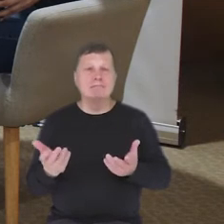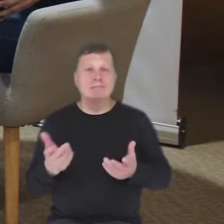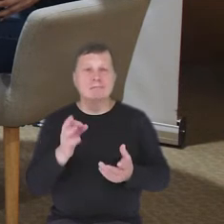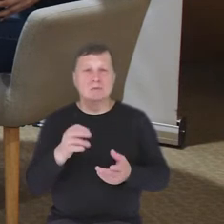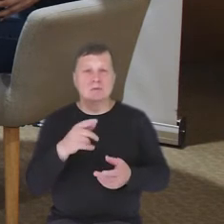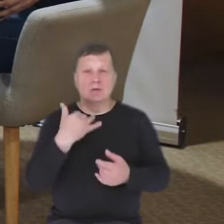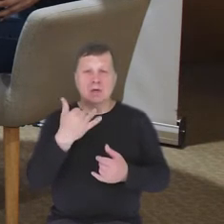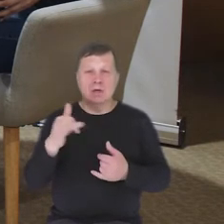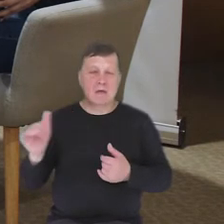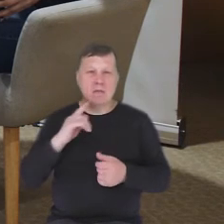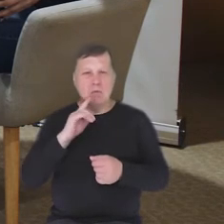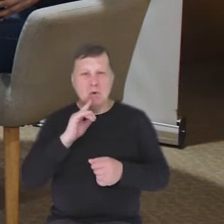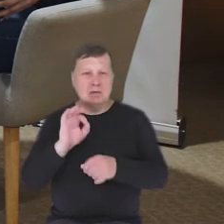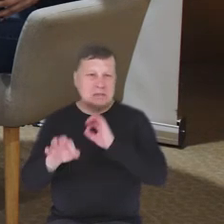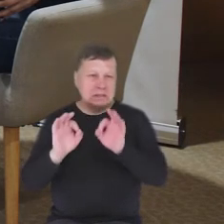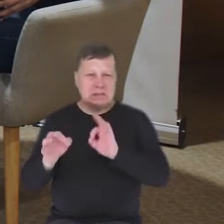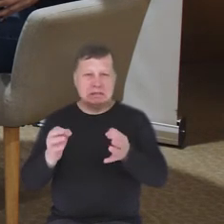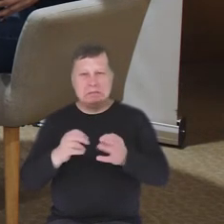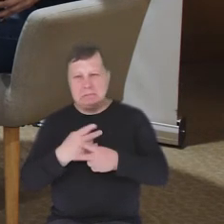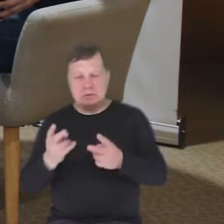krytykowanie różnych form przemocy.